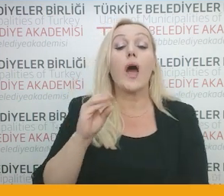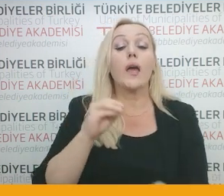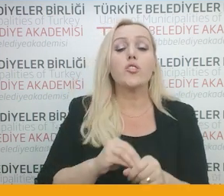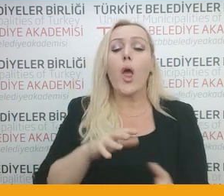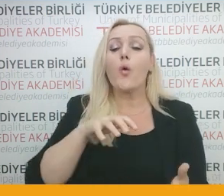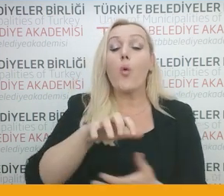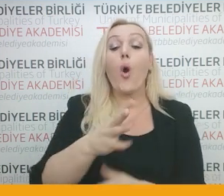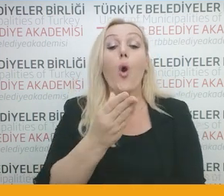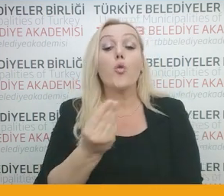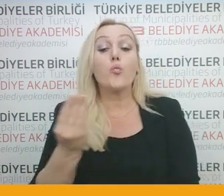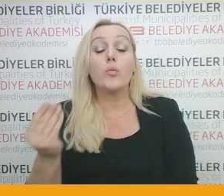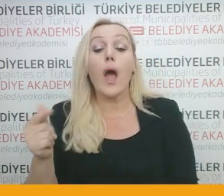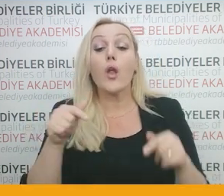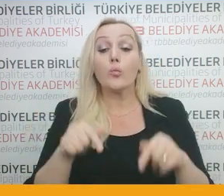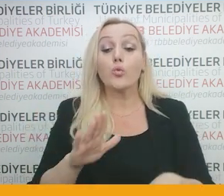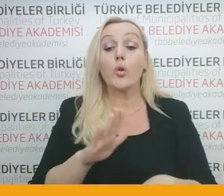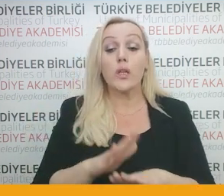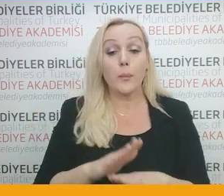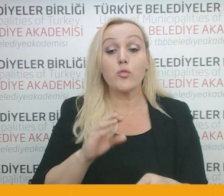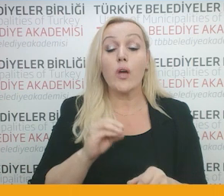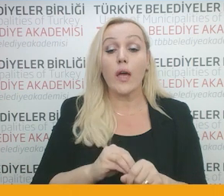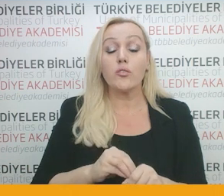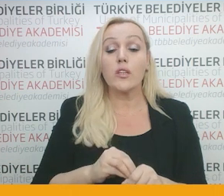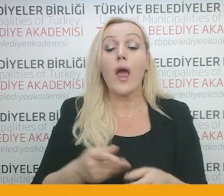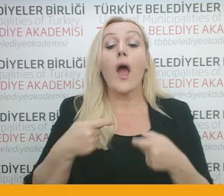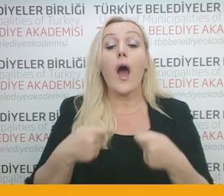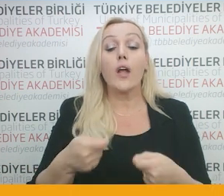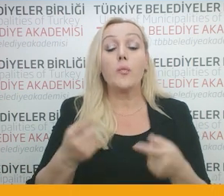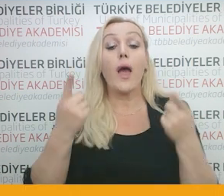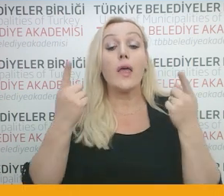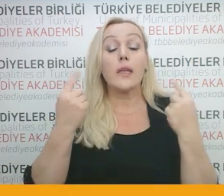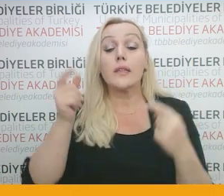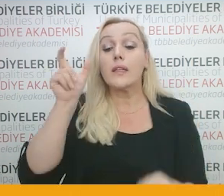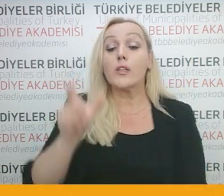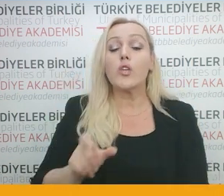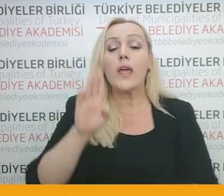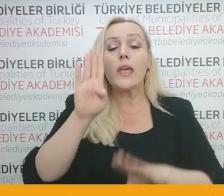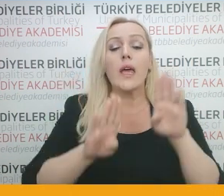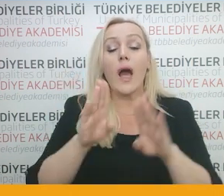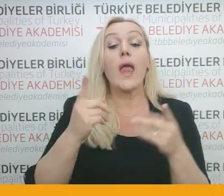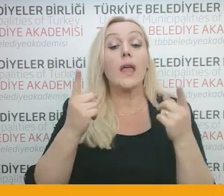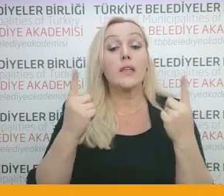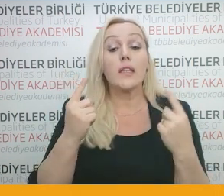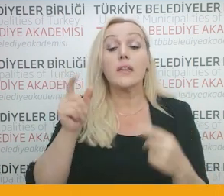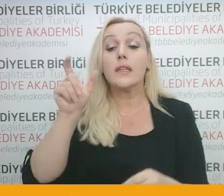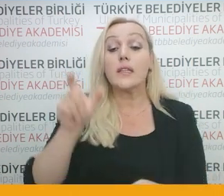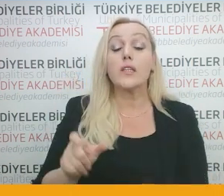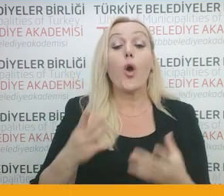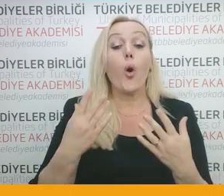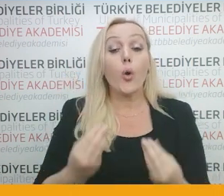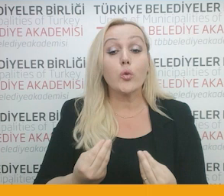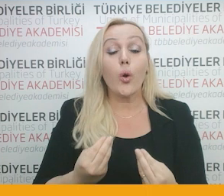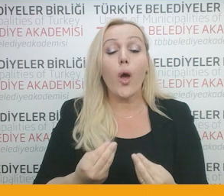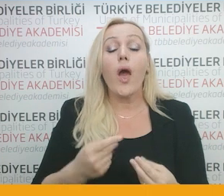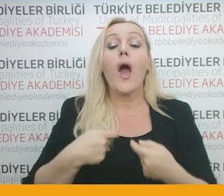işleri yapacağı için harcama yetkilisi aynı zamanda ihale yetkilisi olarak öngörülmüş. Yine 5018'in 31.